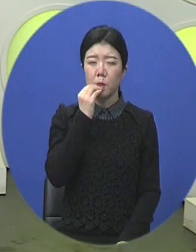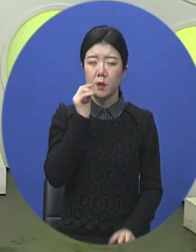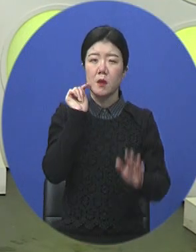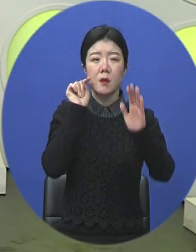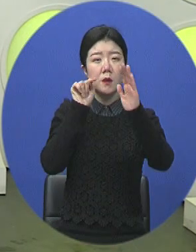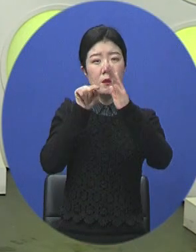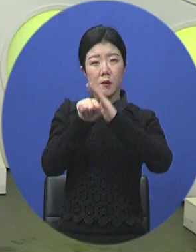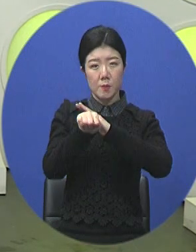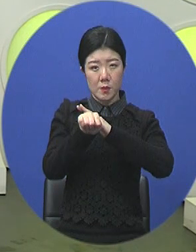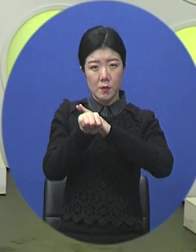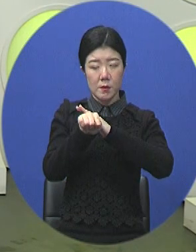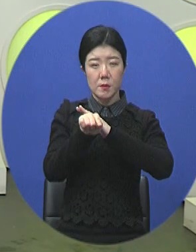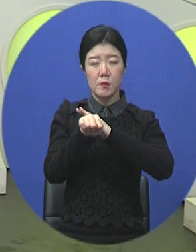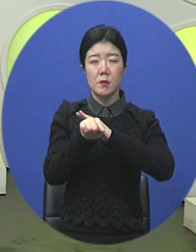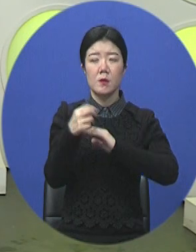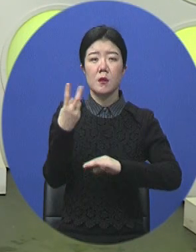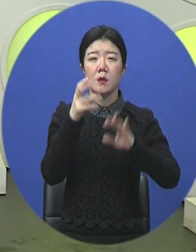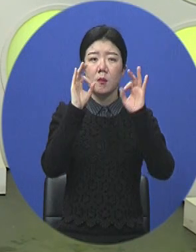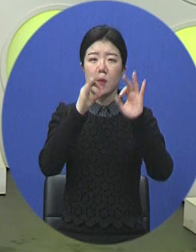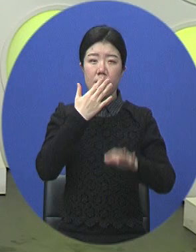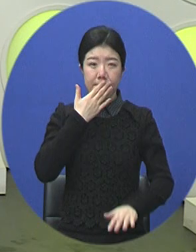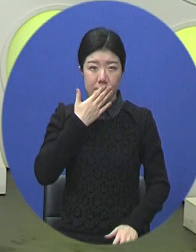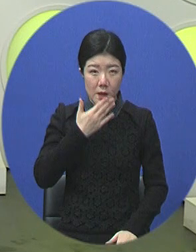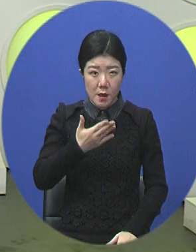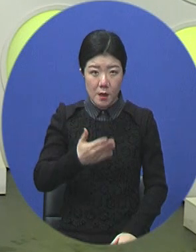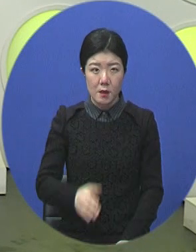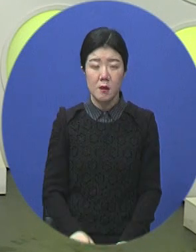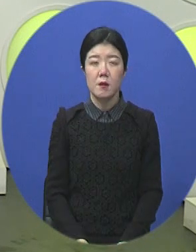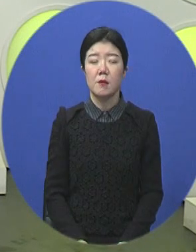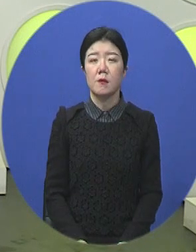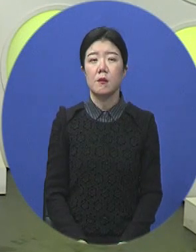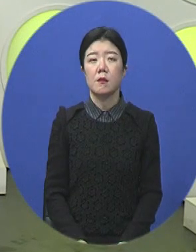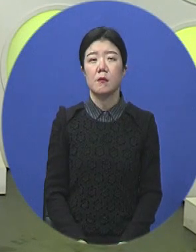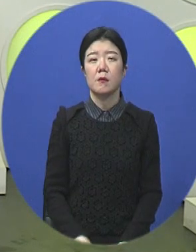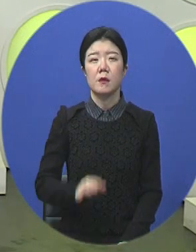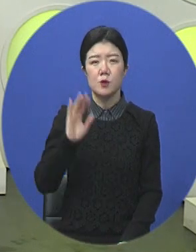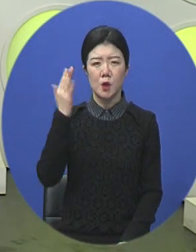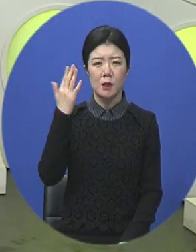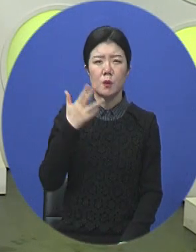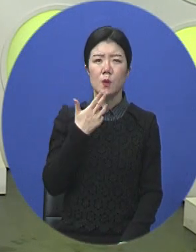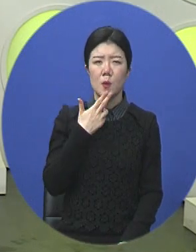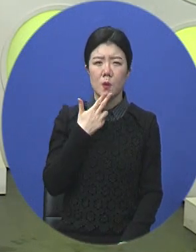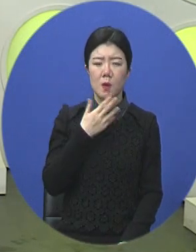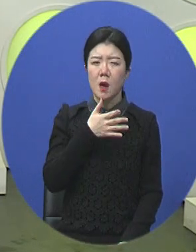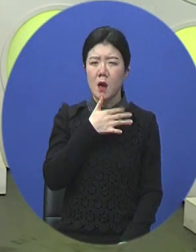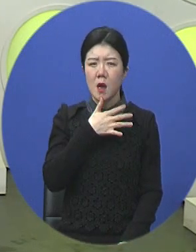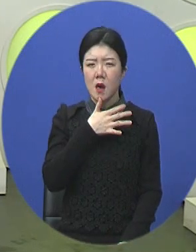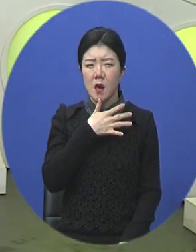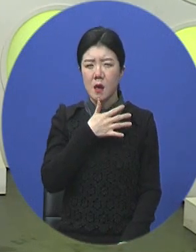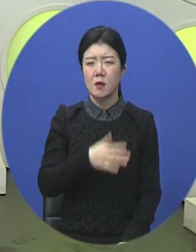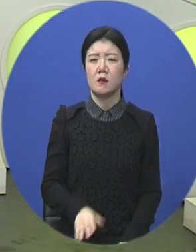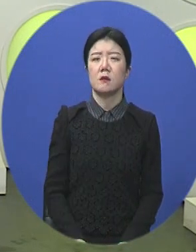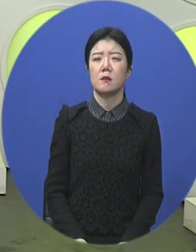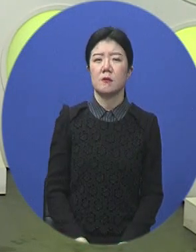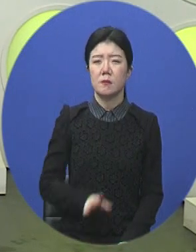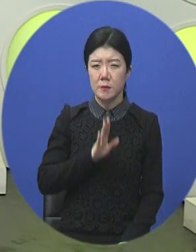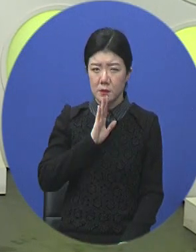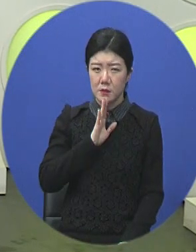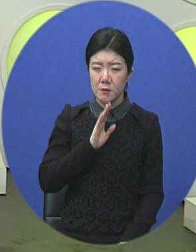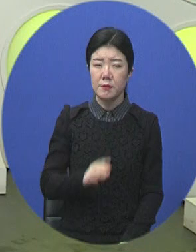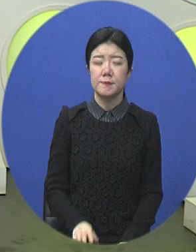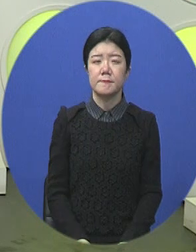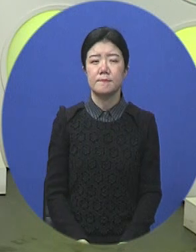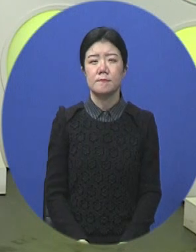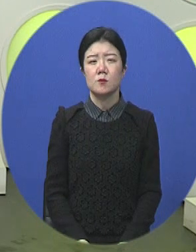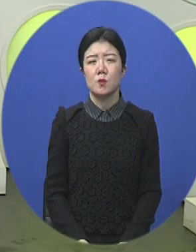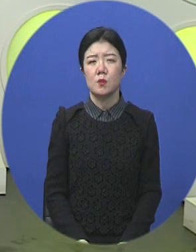홈페이지에 들어가면 네. 다시 보실 수가 있어요. 그래요, 다시 있어요? 보기가 최근 거안 아, 올라와요. 최근 안 안 올라왔군요. 올렸어요, 안